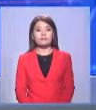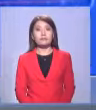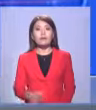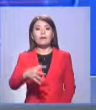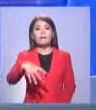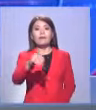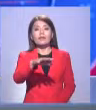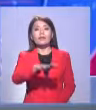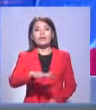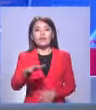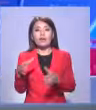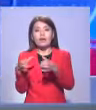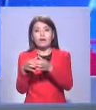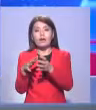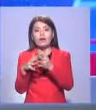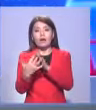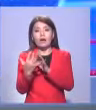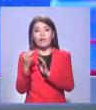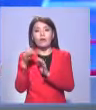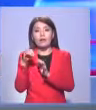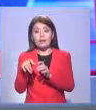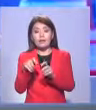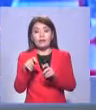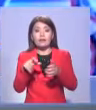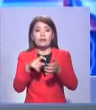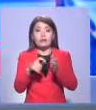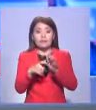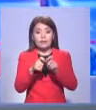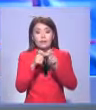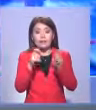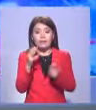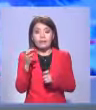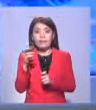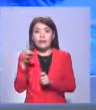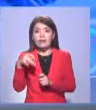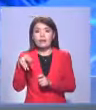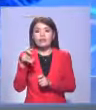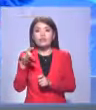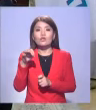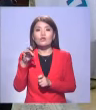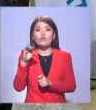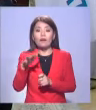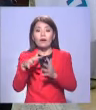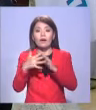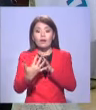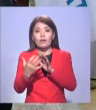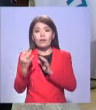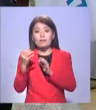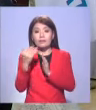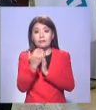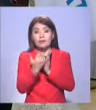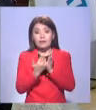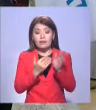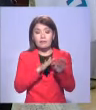Барлық өңірде ауыл аманаты жобалық кеңсесі құрылмақ. Премьер-министрдің орынбасары Тамара Дүйсенова үкіметте өткен ауыл аманаты бағдарламасын жүзеге